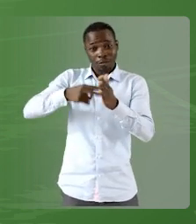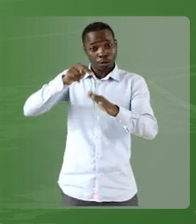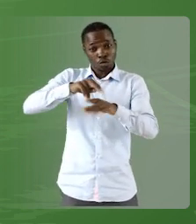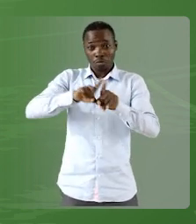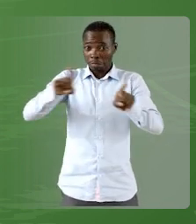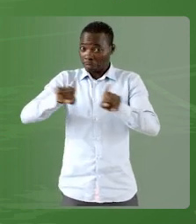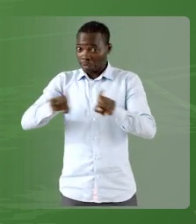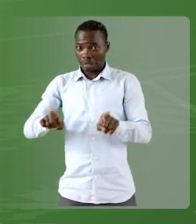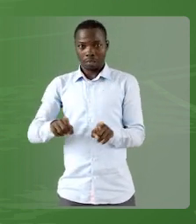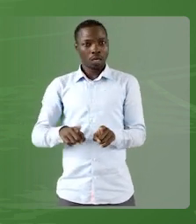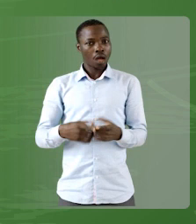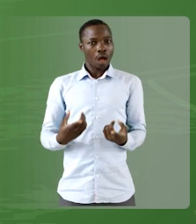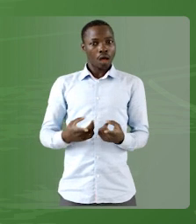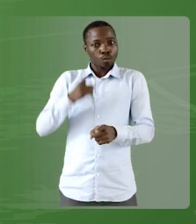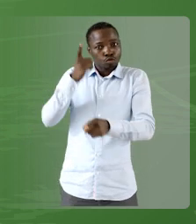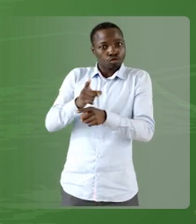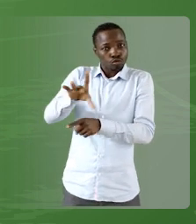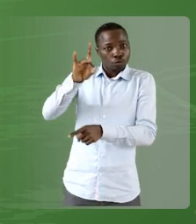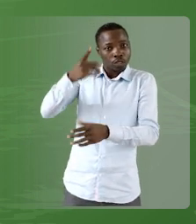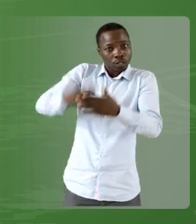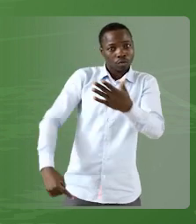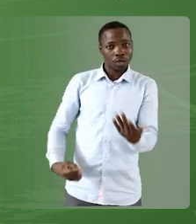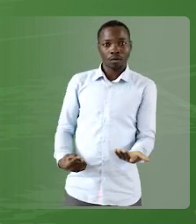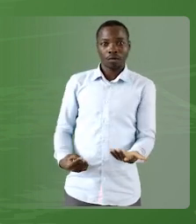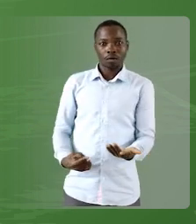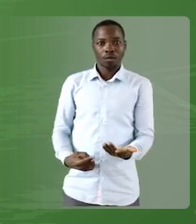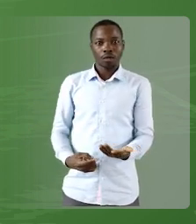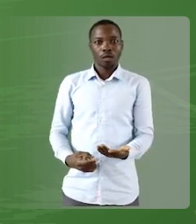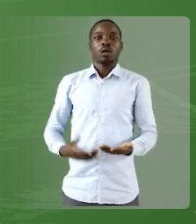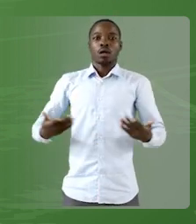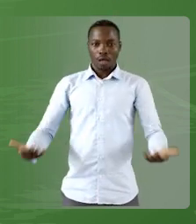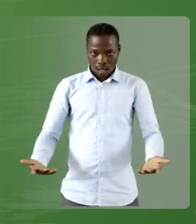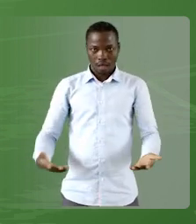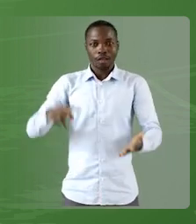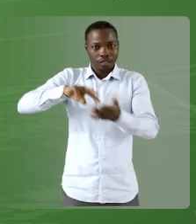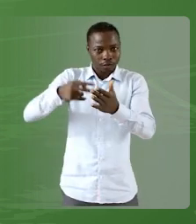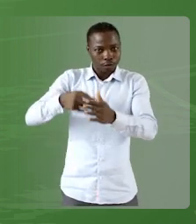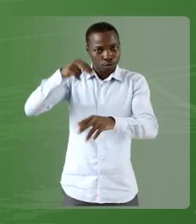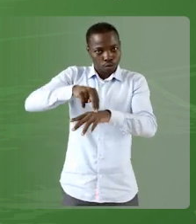la perméabilité, la définition qui nous